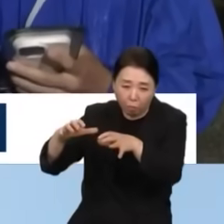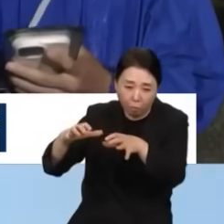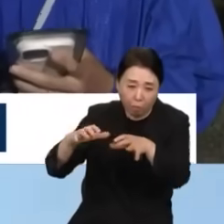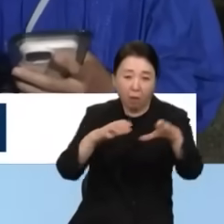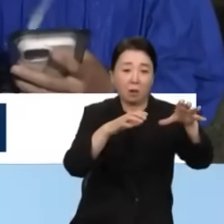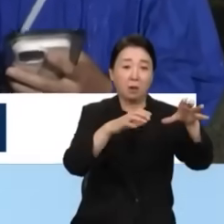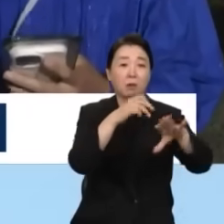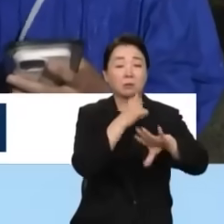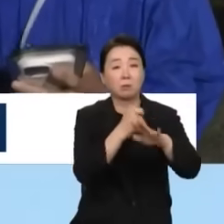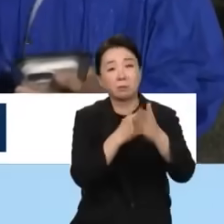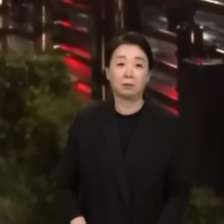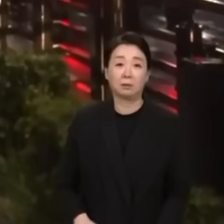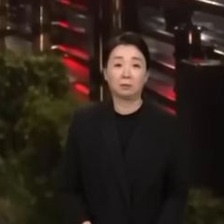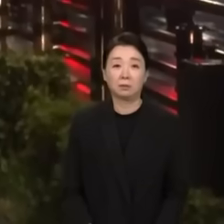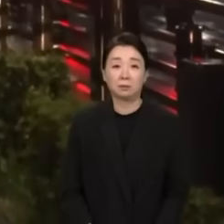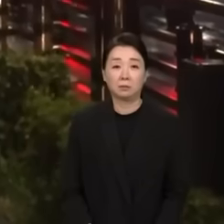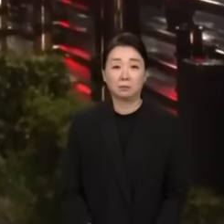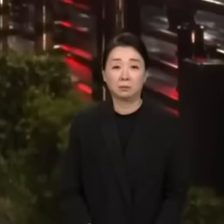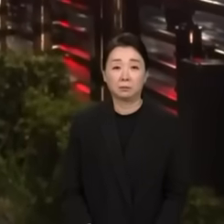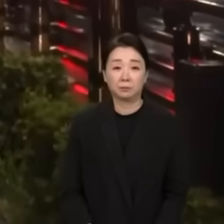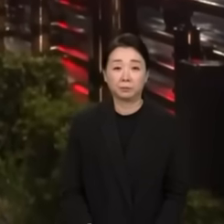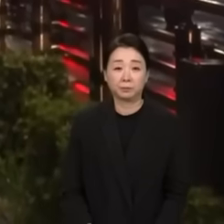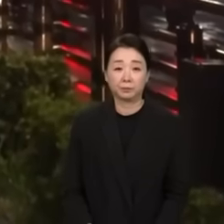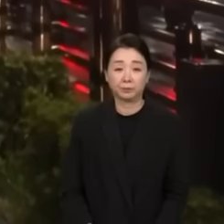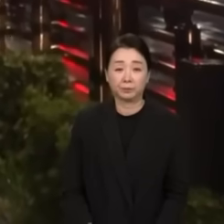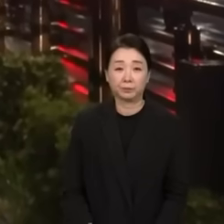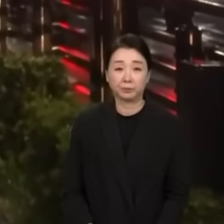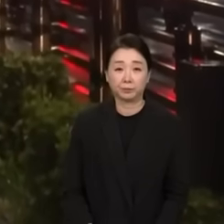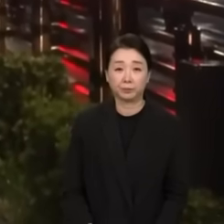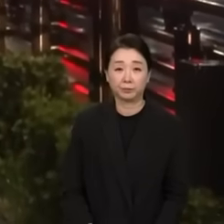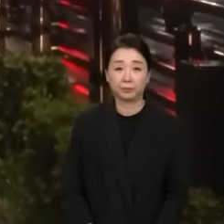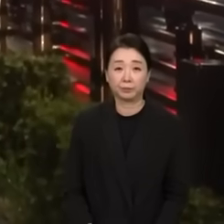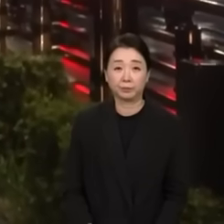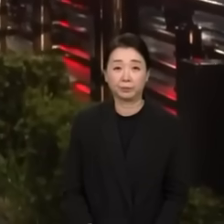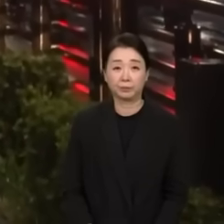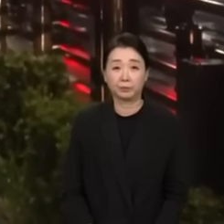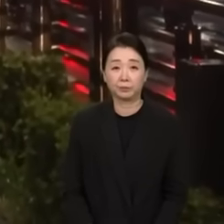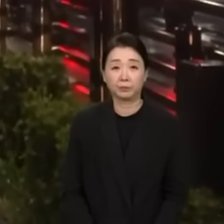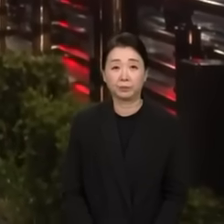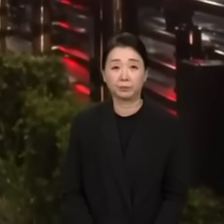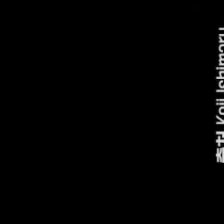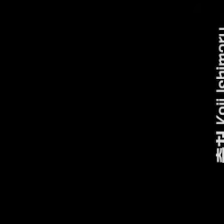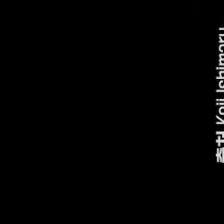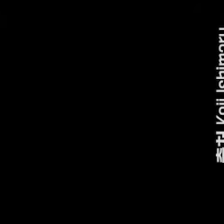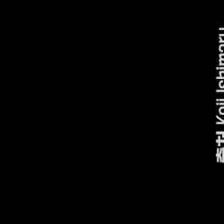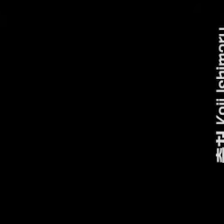그만큼 피해도 커지고 있는데요. 여기까지 듣겠습니다. 후쿠오카에서 정원석 특파원이 전해왔습니다.